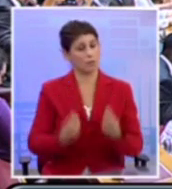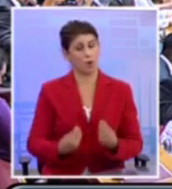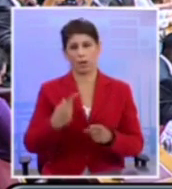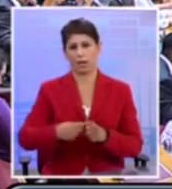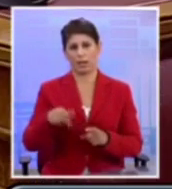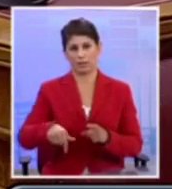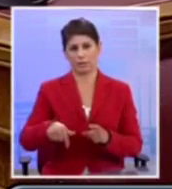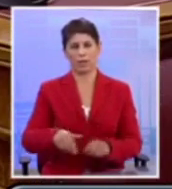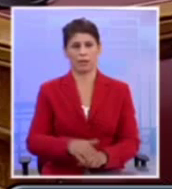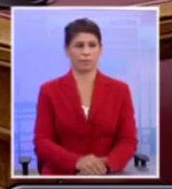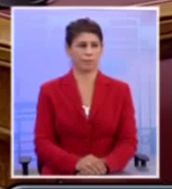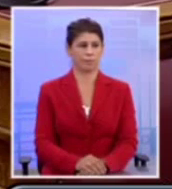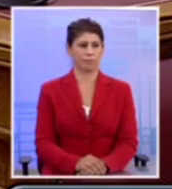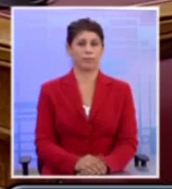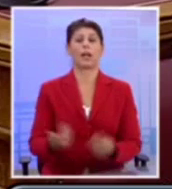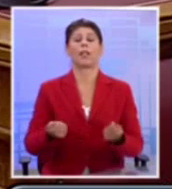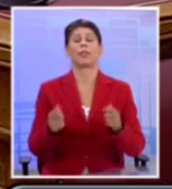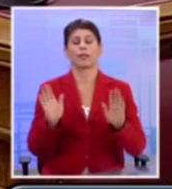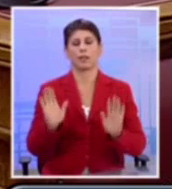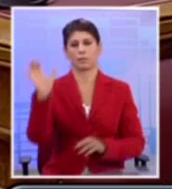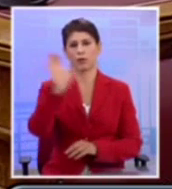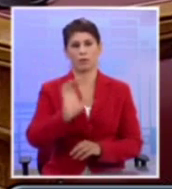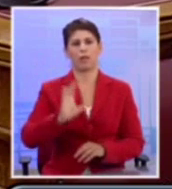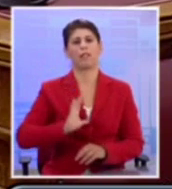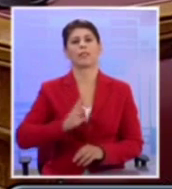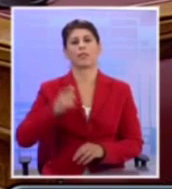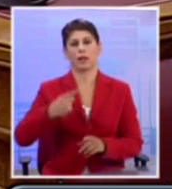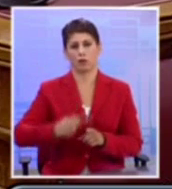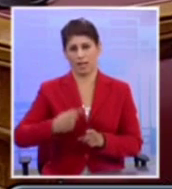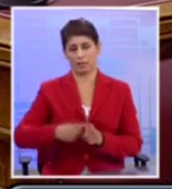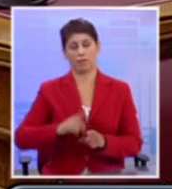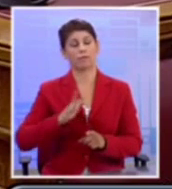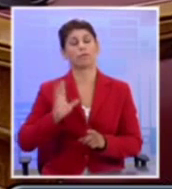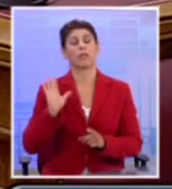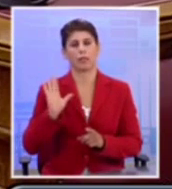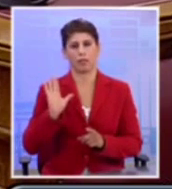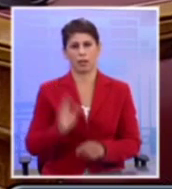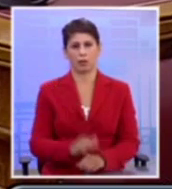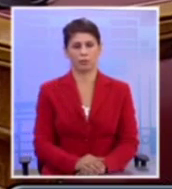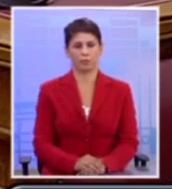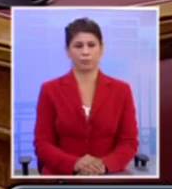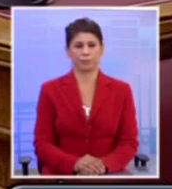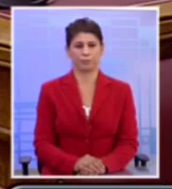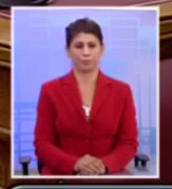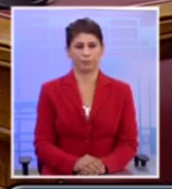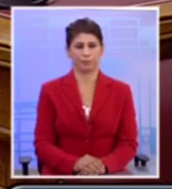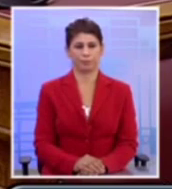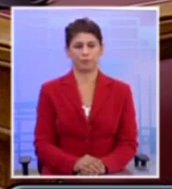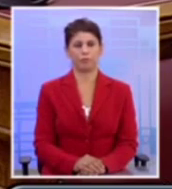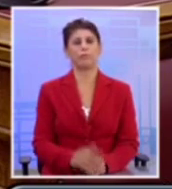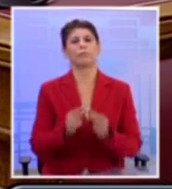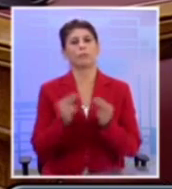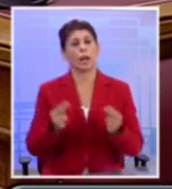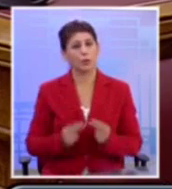σήμερα. Δεν έγινε από τους Ευρωπαίους, δεν το επιθυμούσαν οι ελληνικές αρχές και επομένως